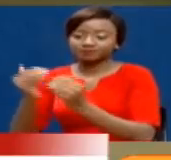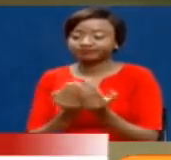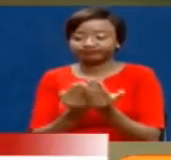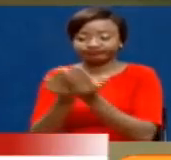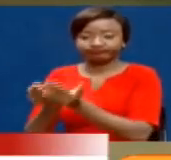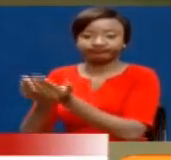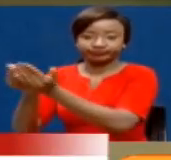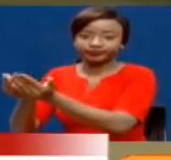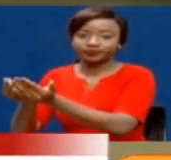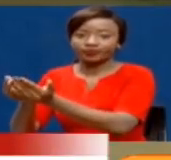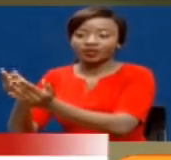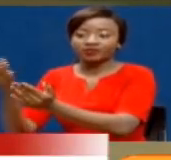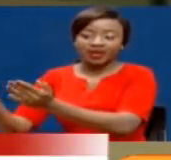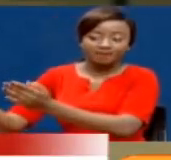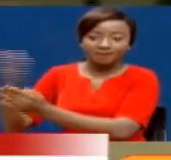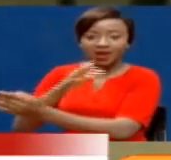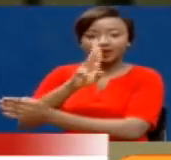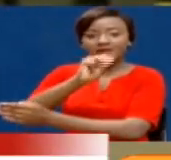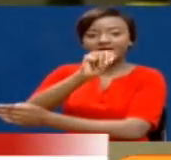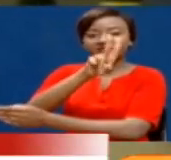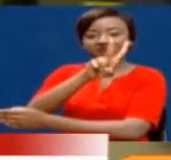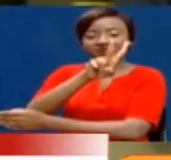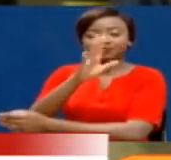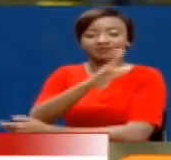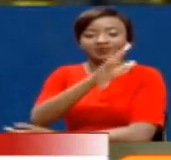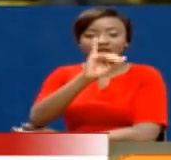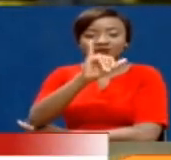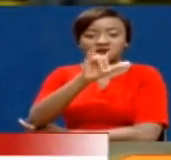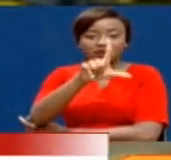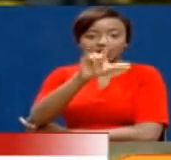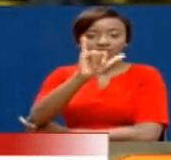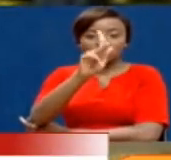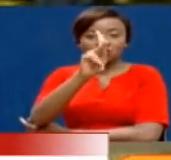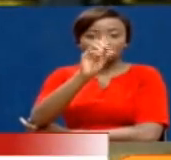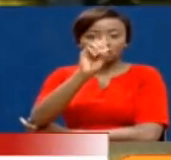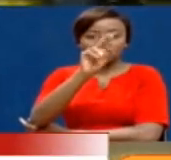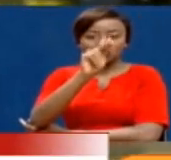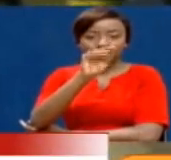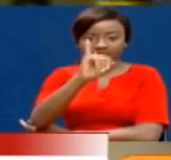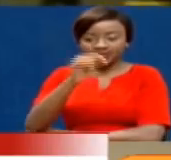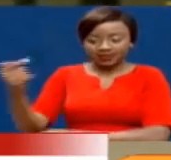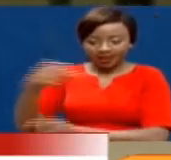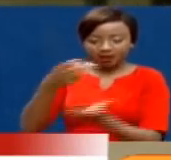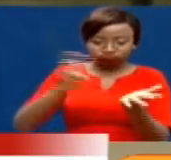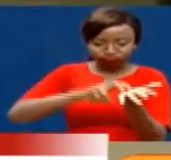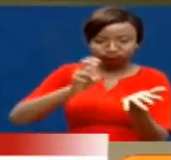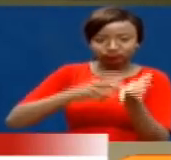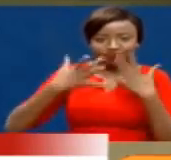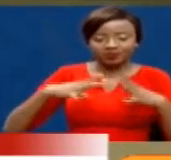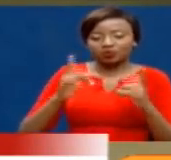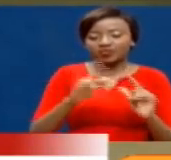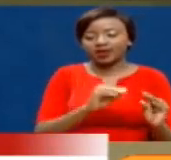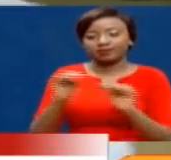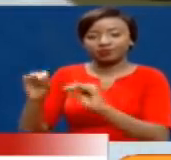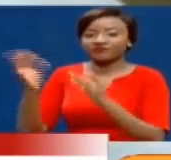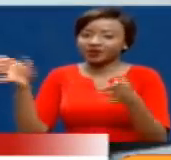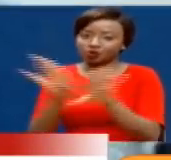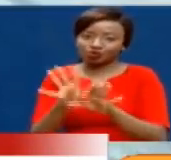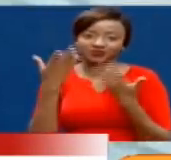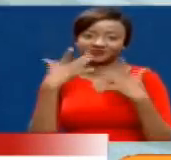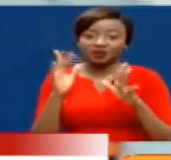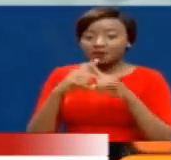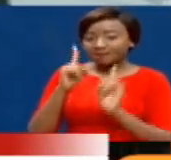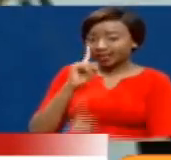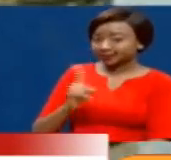umekamilika, na feri inayokuja ni MV Likoni itakapofika hapa pia itakuwa imekamilisha mchezo. Lakini upande wa kushoto ni maafisa wa polisi ambao